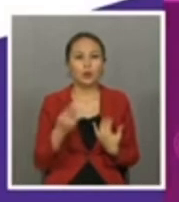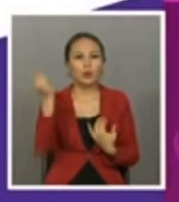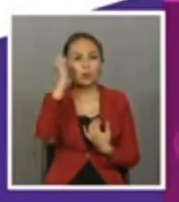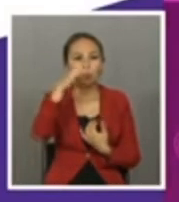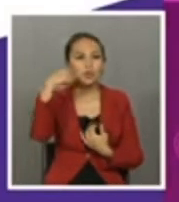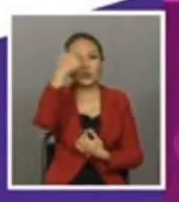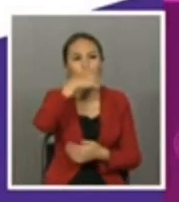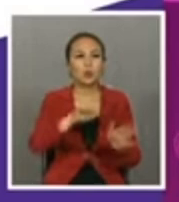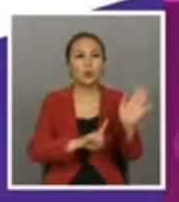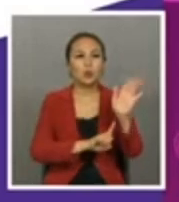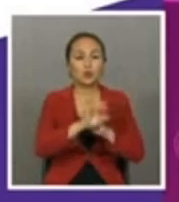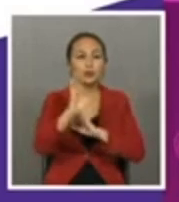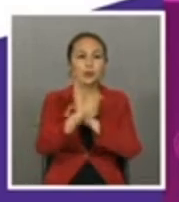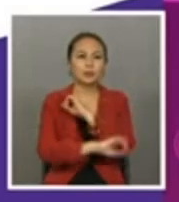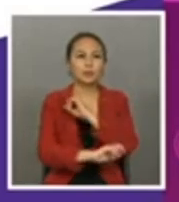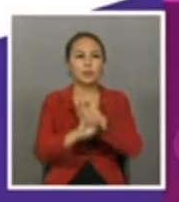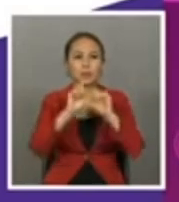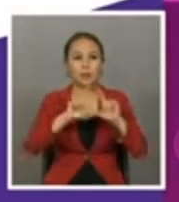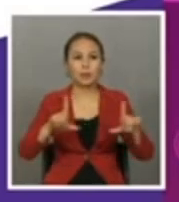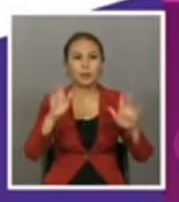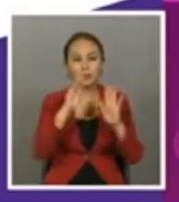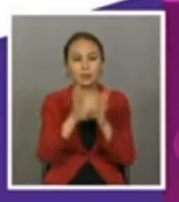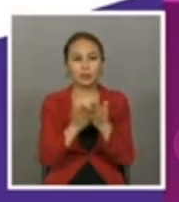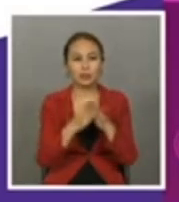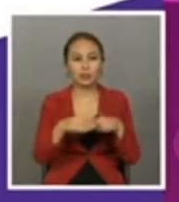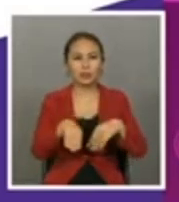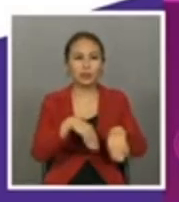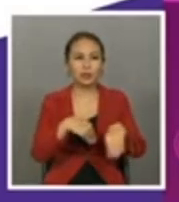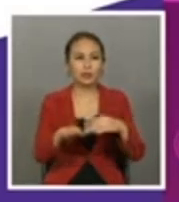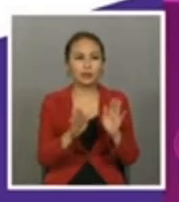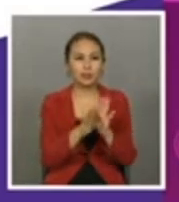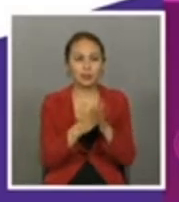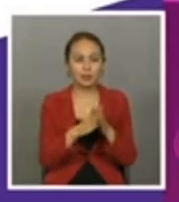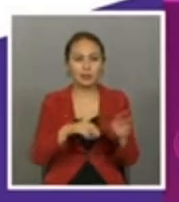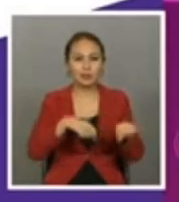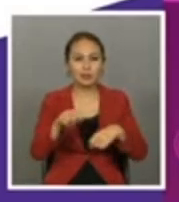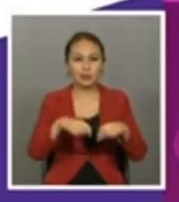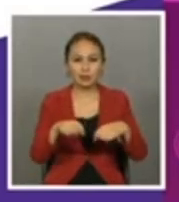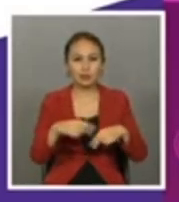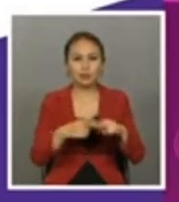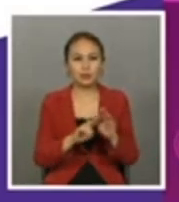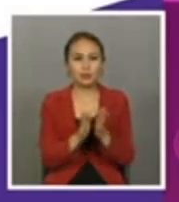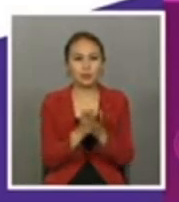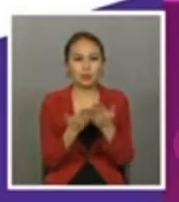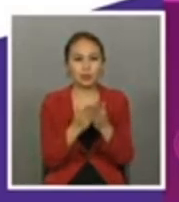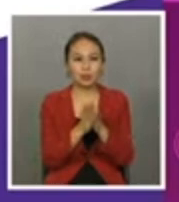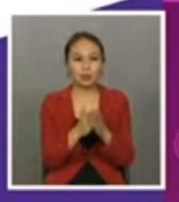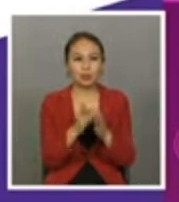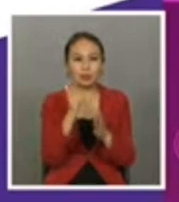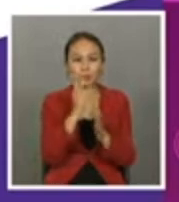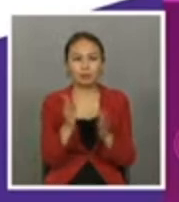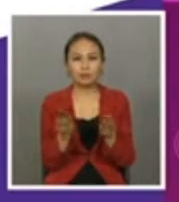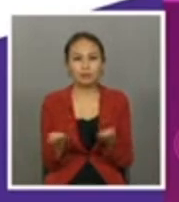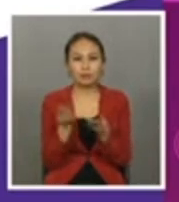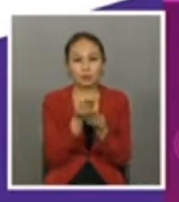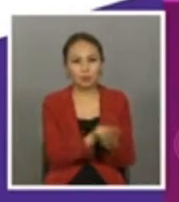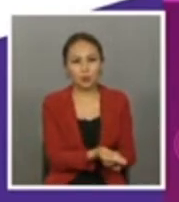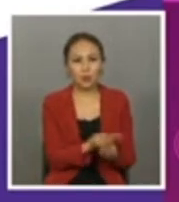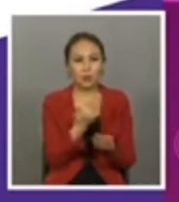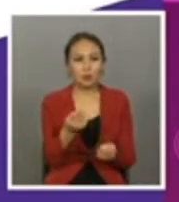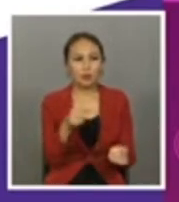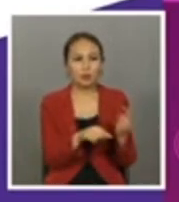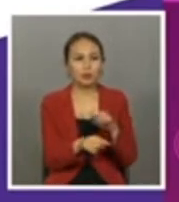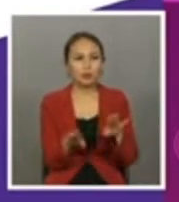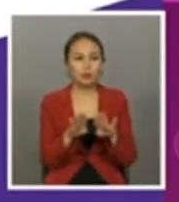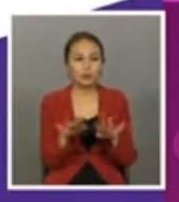Оқу жылының соңы. Мектеп кітапханасына жыртылған кітап пен сызылған кітапша қатар келді. Олар